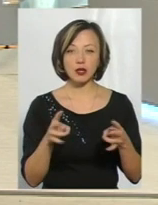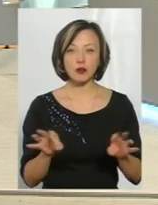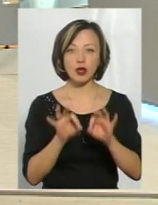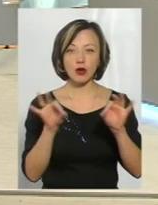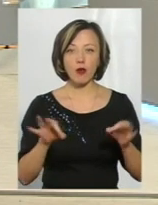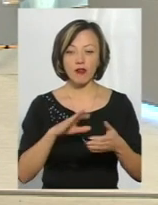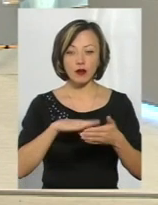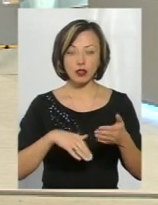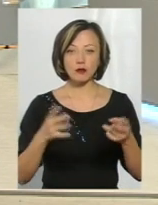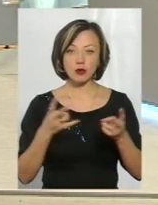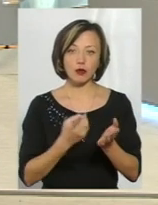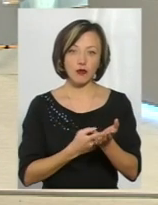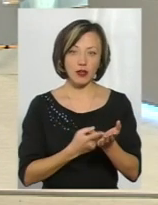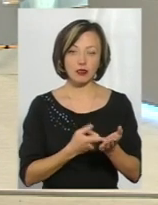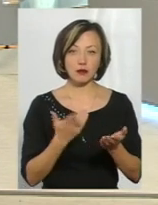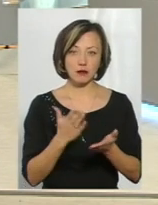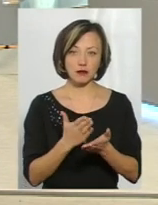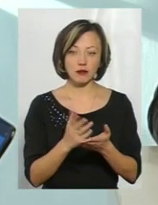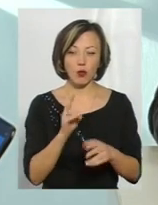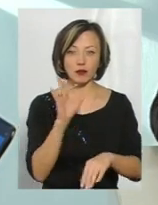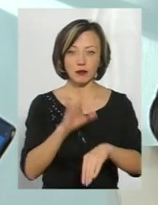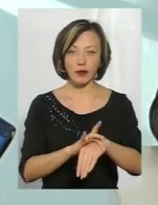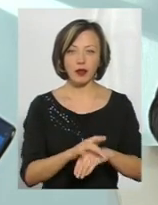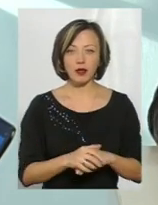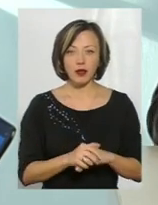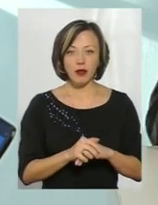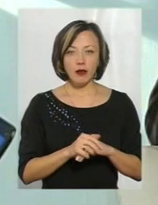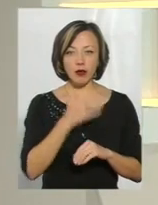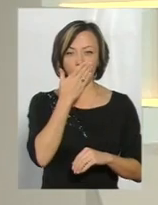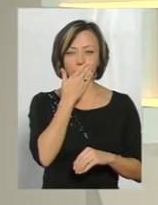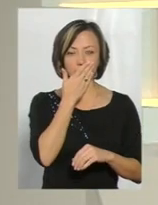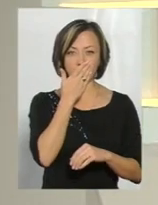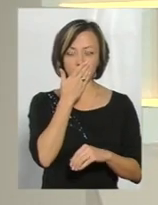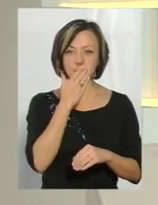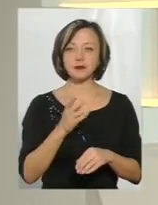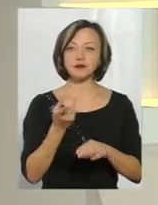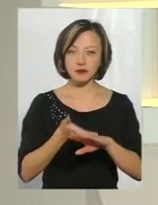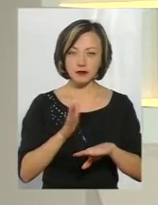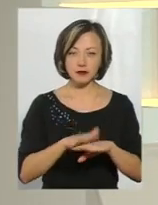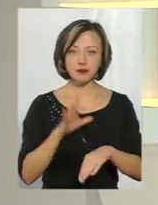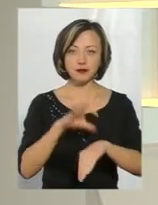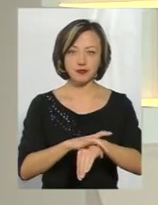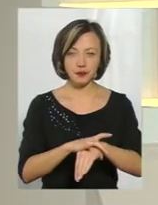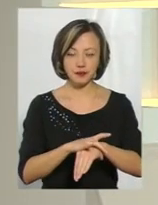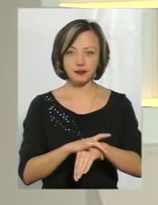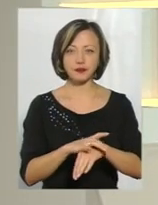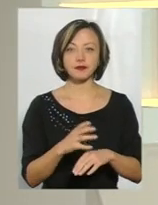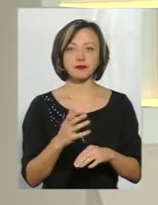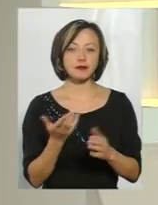щоб його довести, потрібно, ну, знаєте, спіймати за руку. Тобто ми можемо... Чи складно спіймати за руку? Насправді складно,